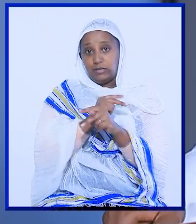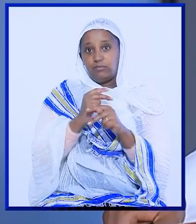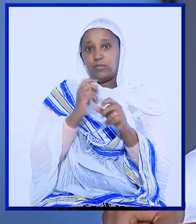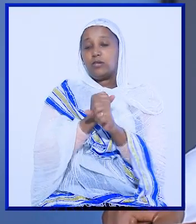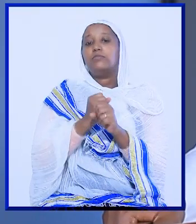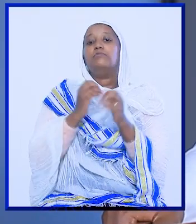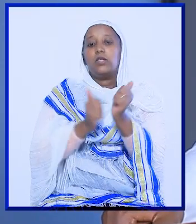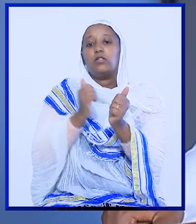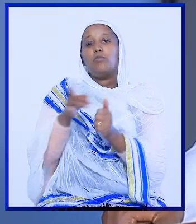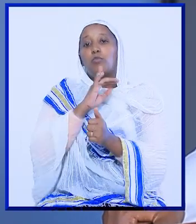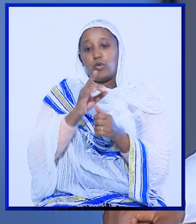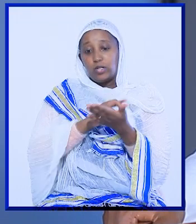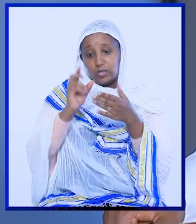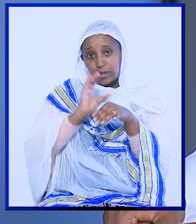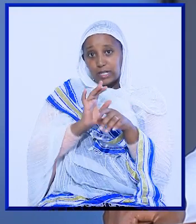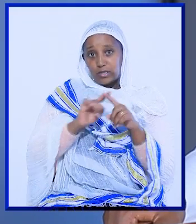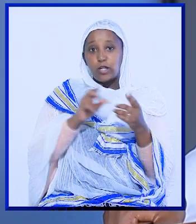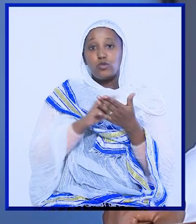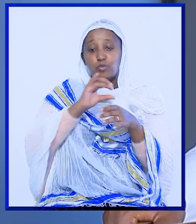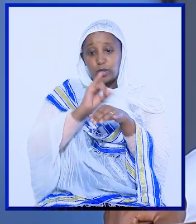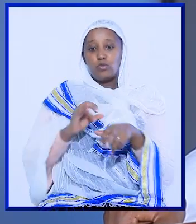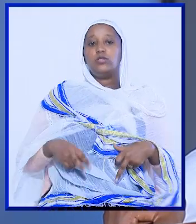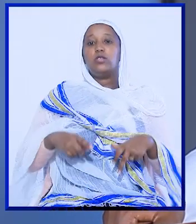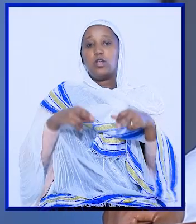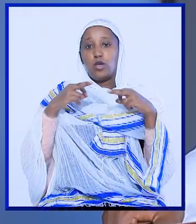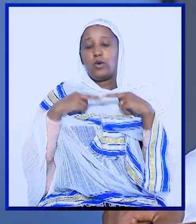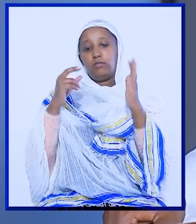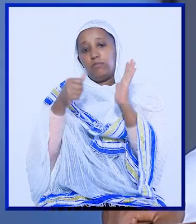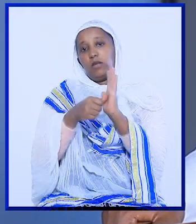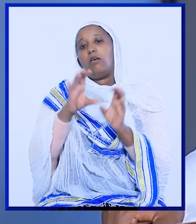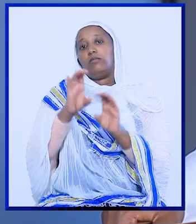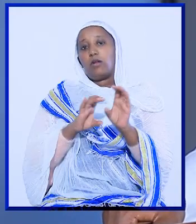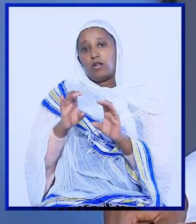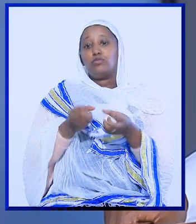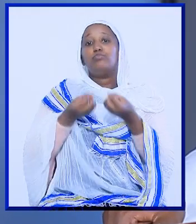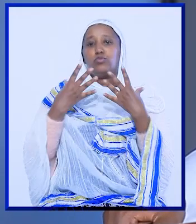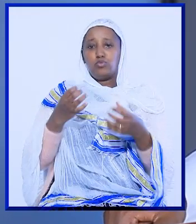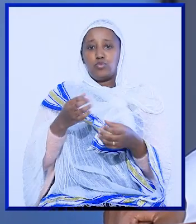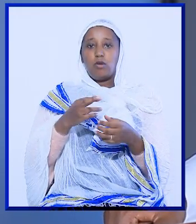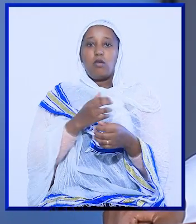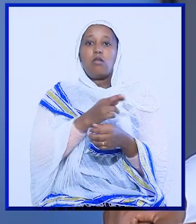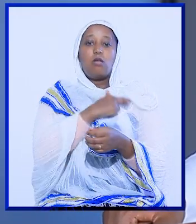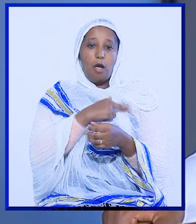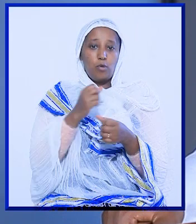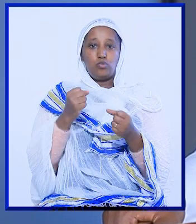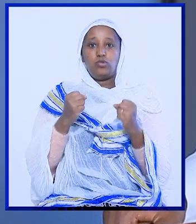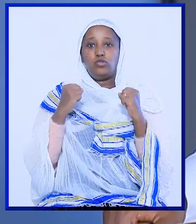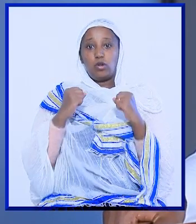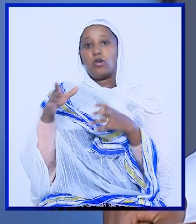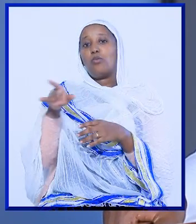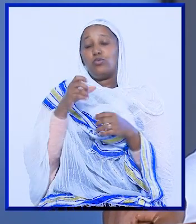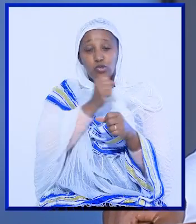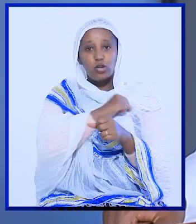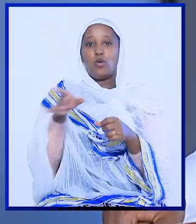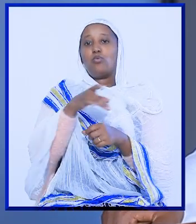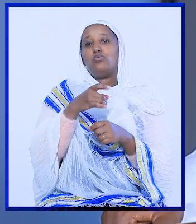ግብር የምትከተል በመሆኗ ነው። ቅድስት ቤተ ክርስቲያን ግን የቅዱስ ጴጥሮስን ሕይወት ምልክቱ ያደረገች ናት። ብዙ ጀግኖች የሃይማኖት